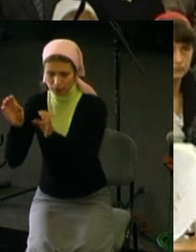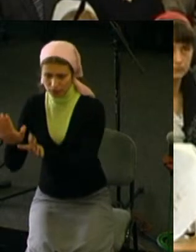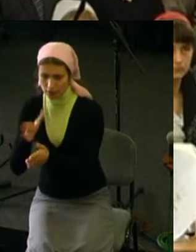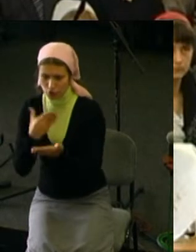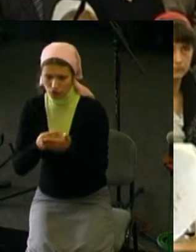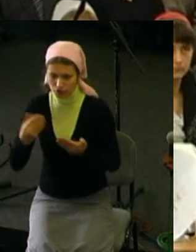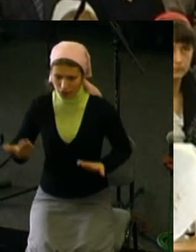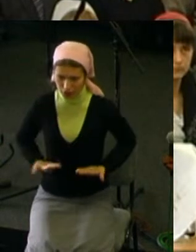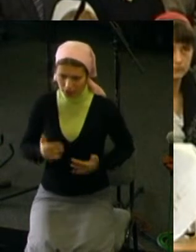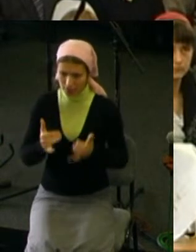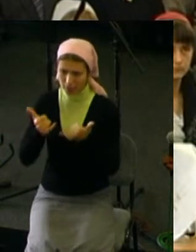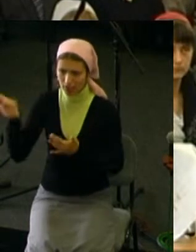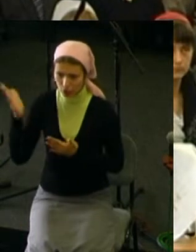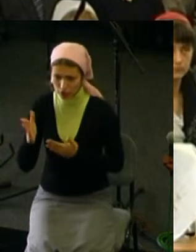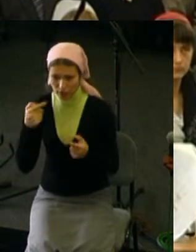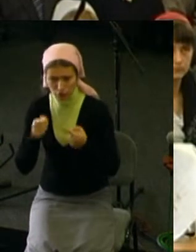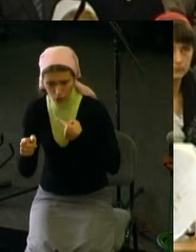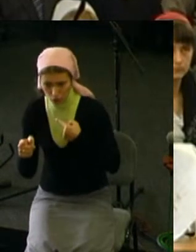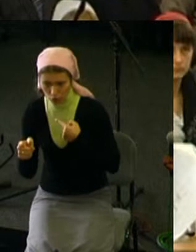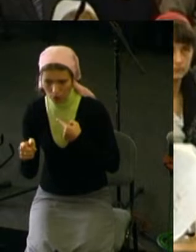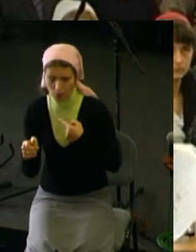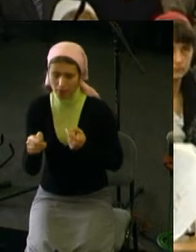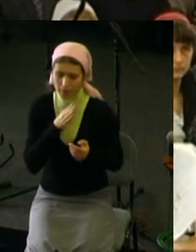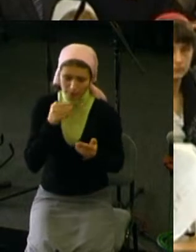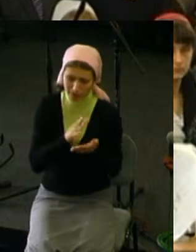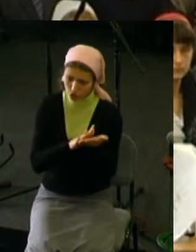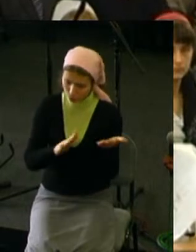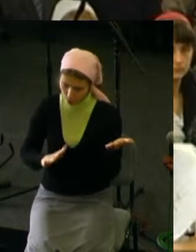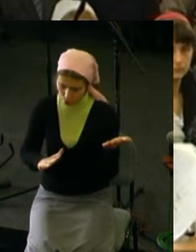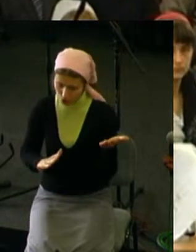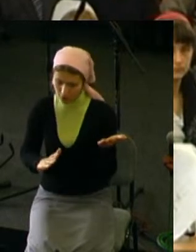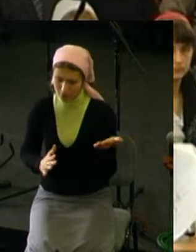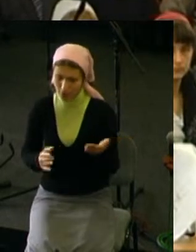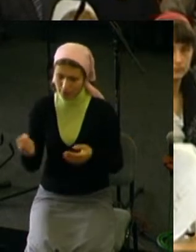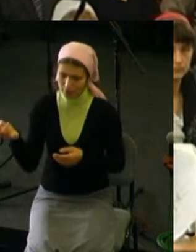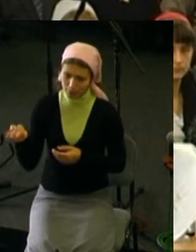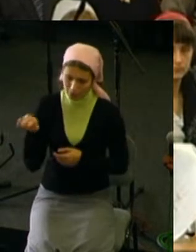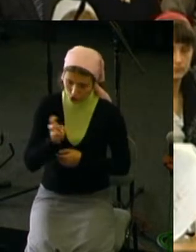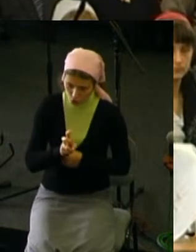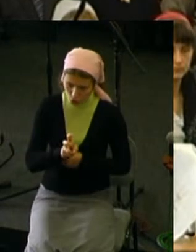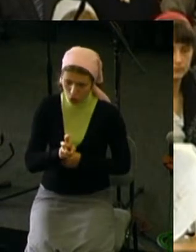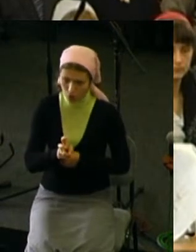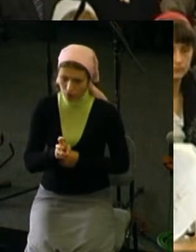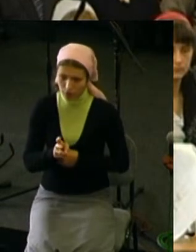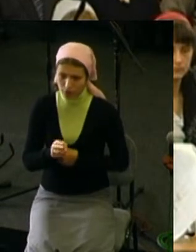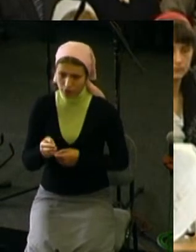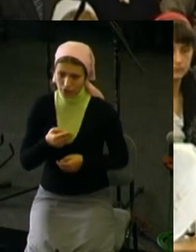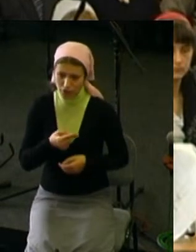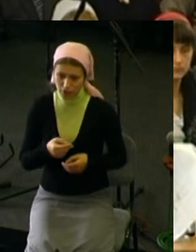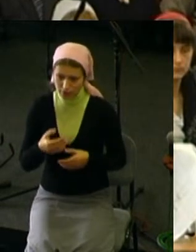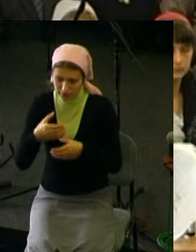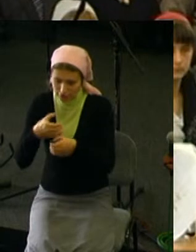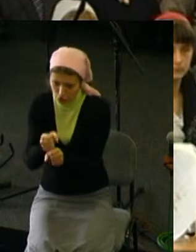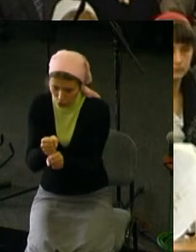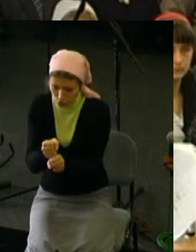господар своє життя Інший чоловік багато прощено але прийшов і душить